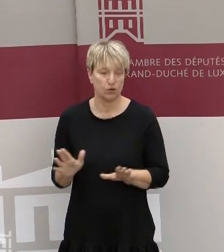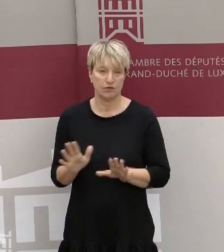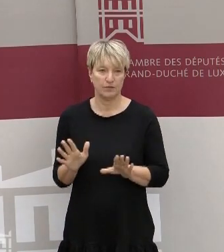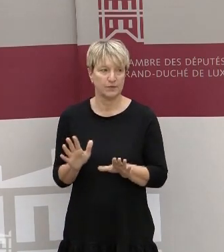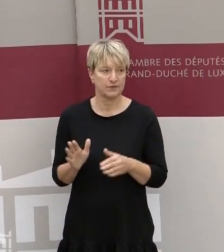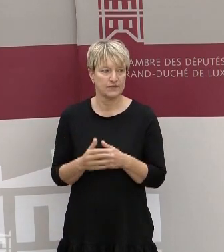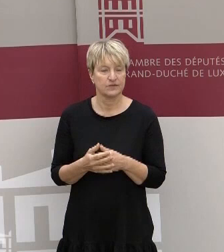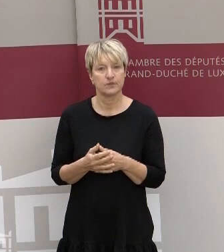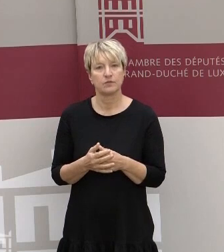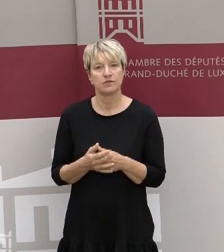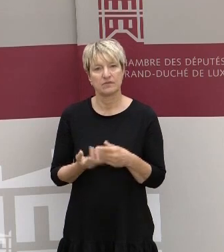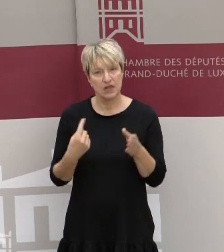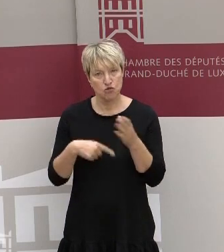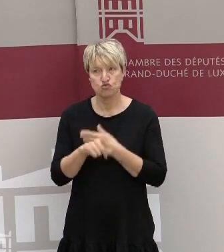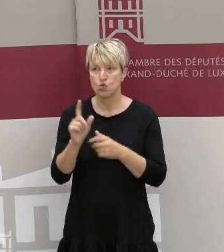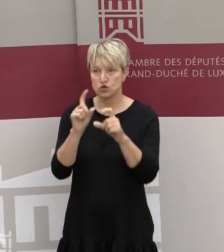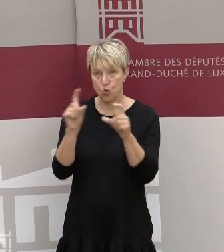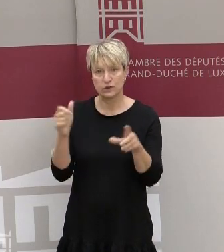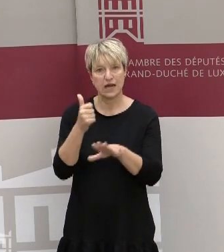Erhöhung sowieso gesetzlich vorgesehen.